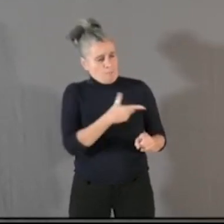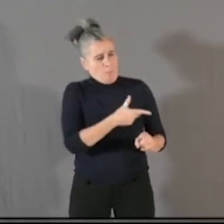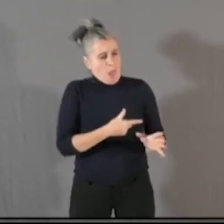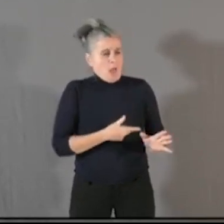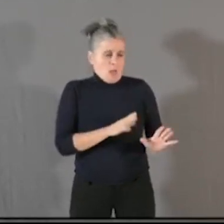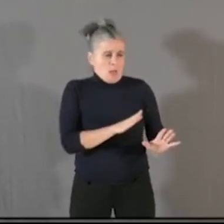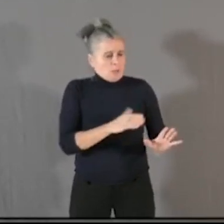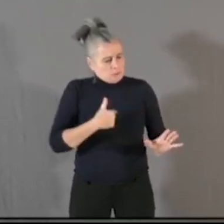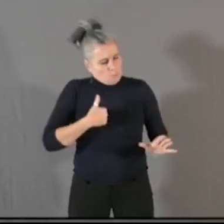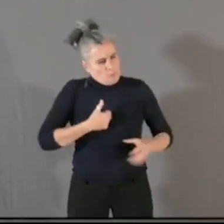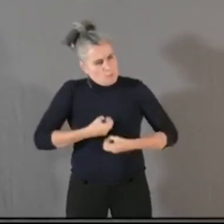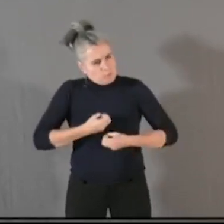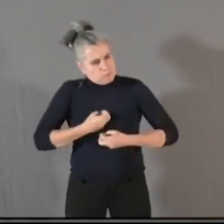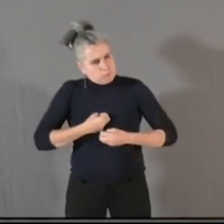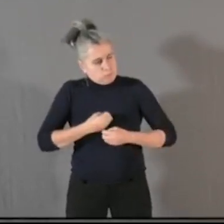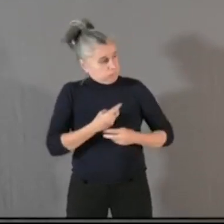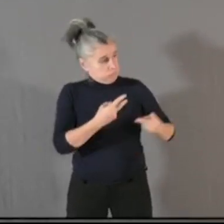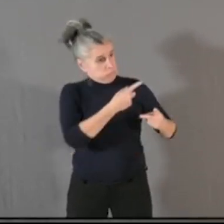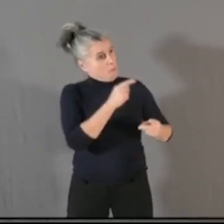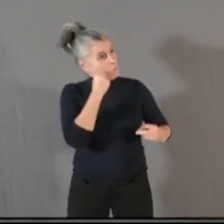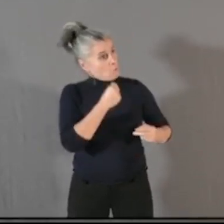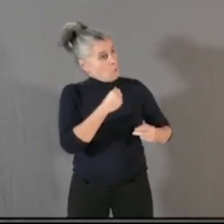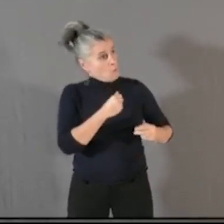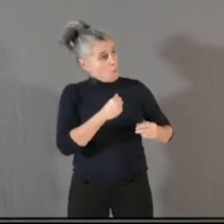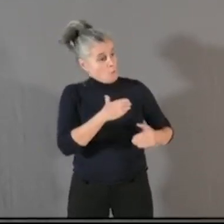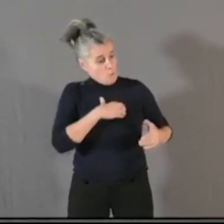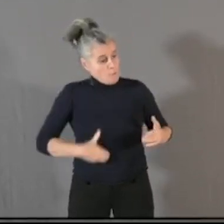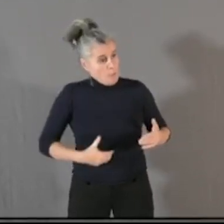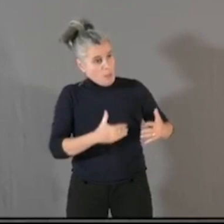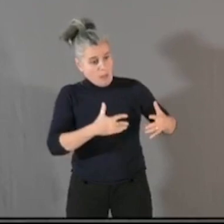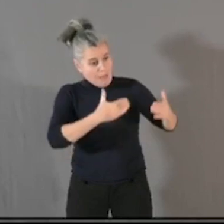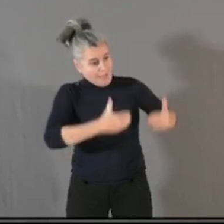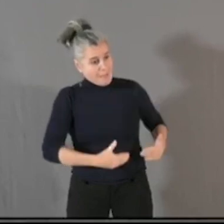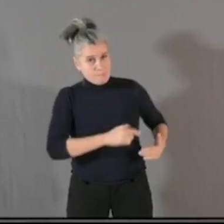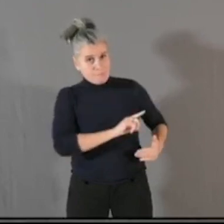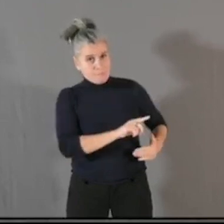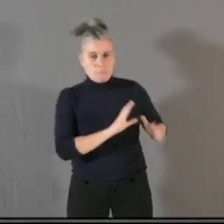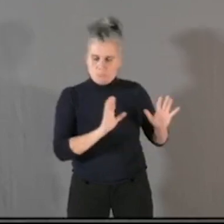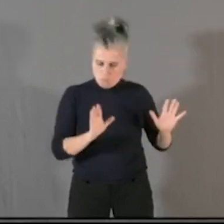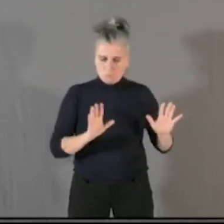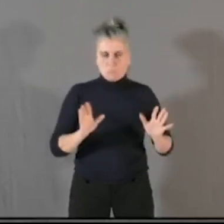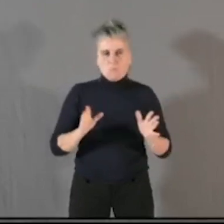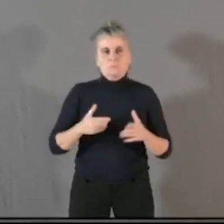que je continue mon propos. Donc je terminerai donc aussi par cette brigade